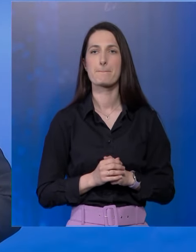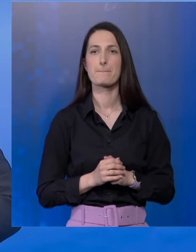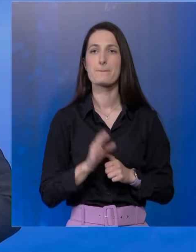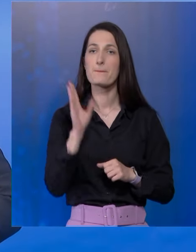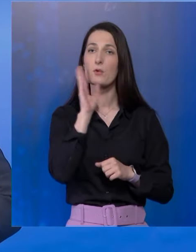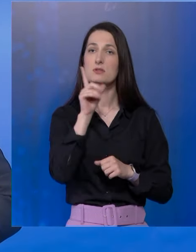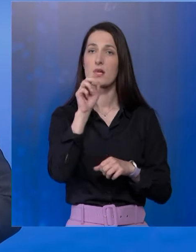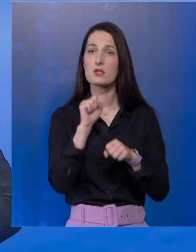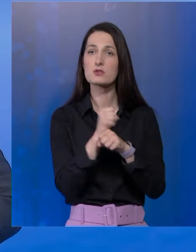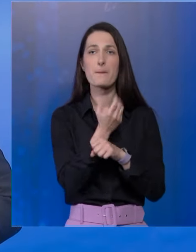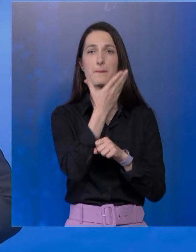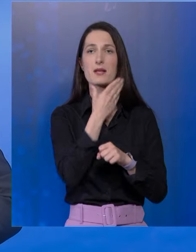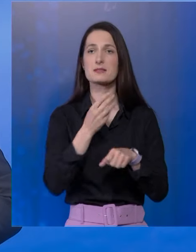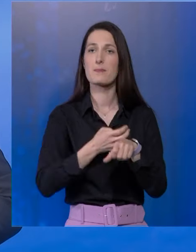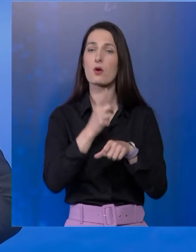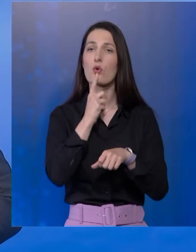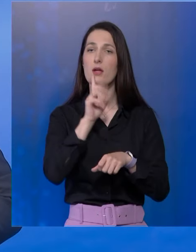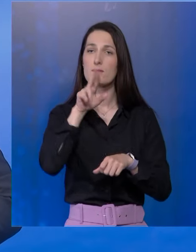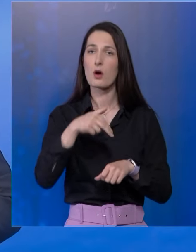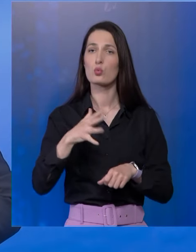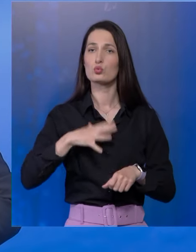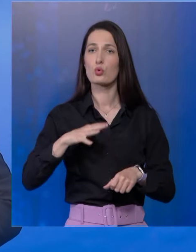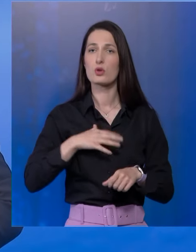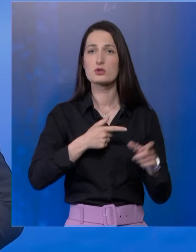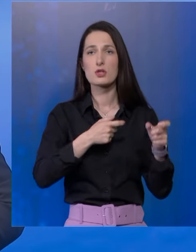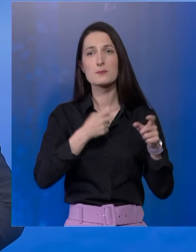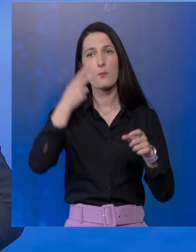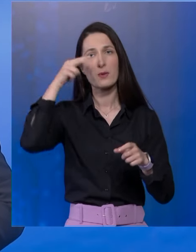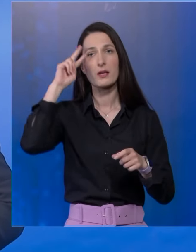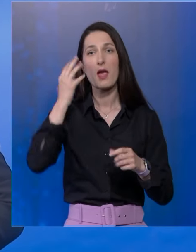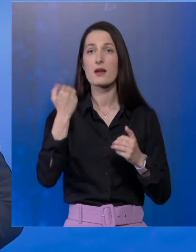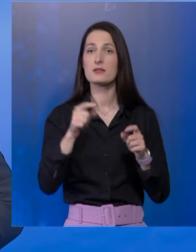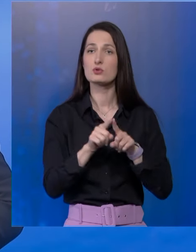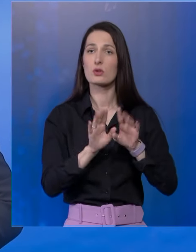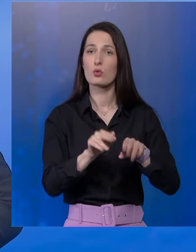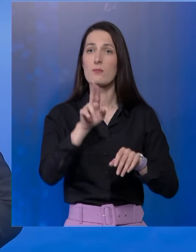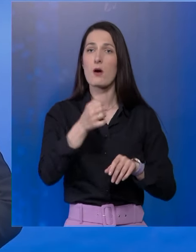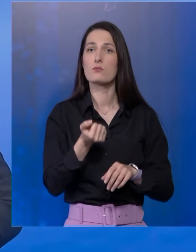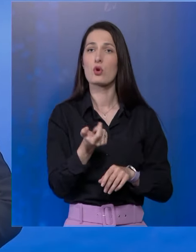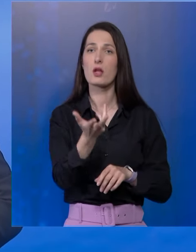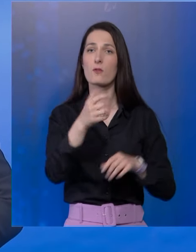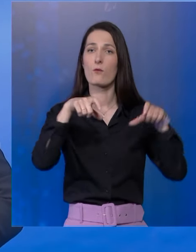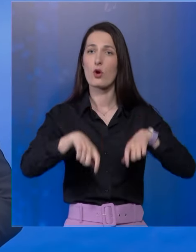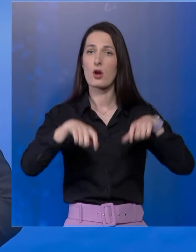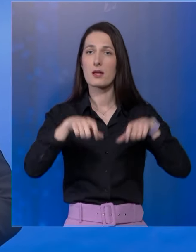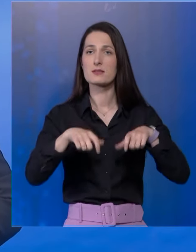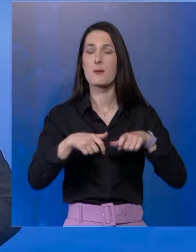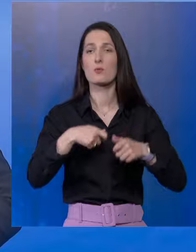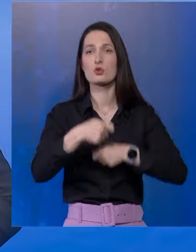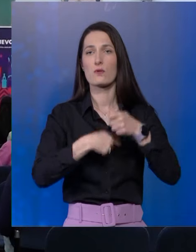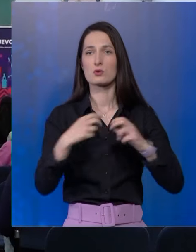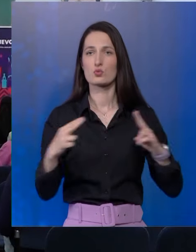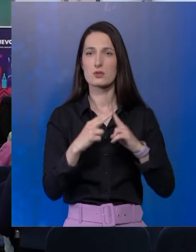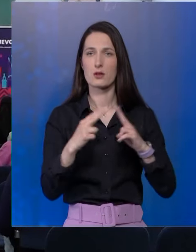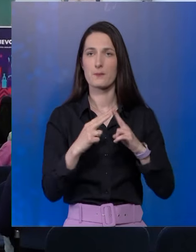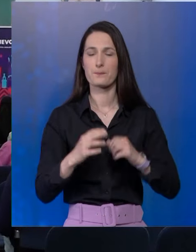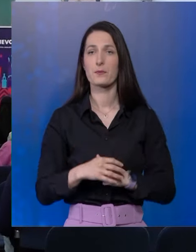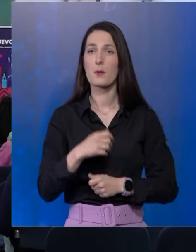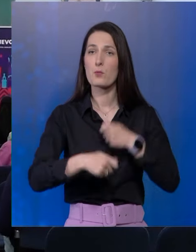Bosna i Hercegovina je prekrasna zemlja koja ima kulturno-historijske spomenike, ali isto tako ima brojne dvorane za poslovne